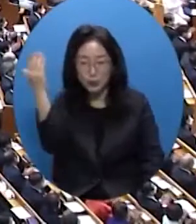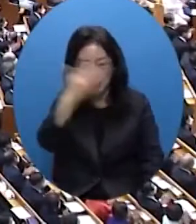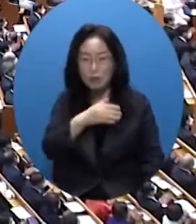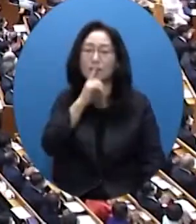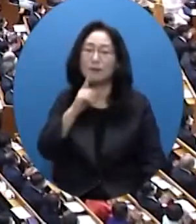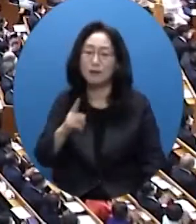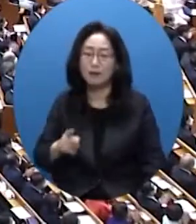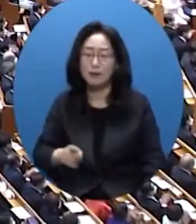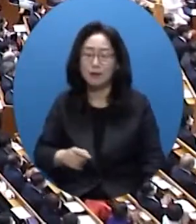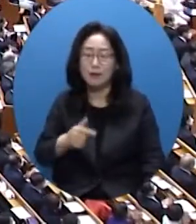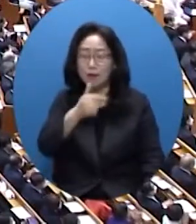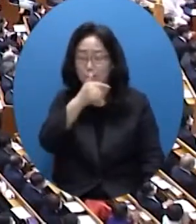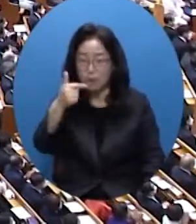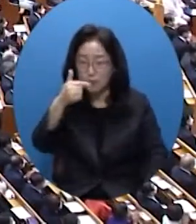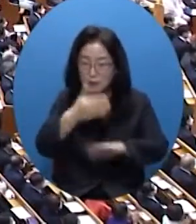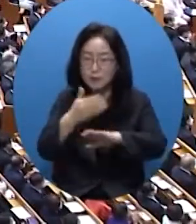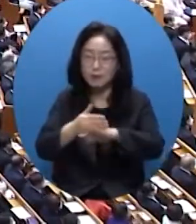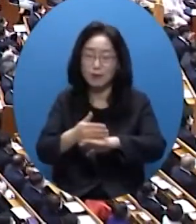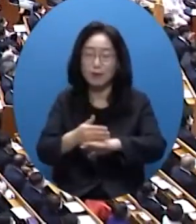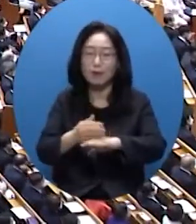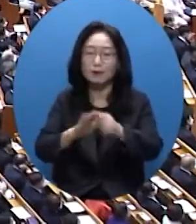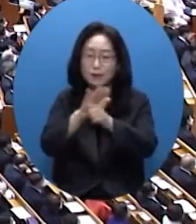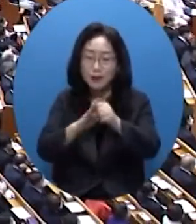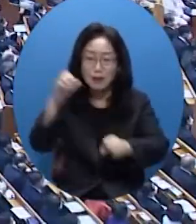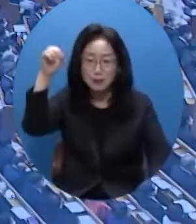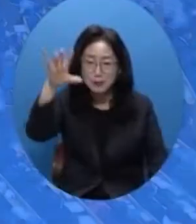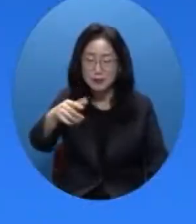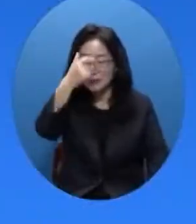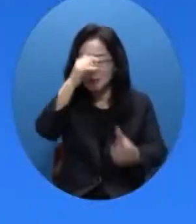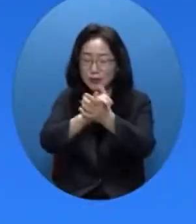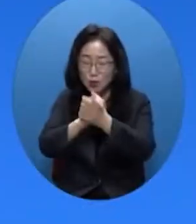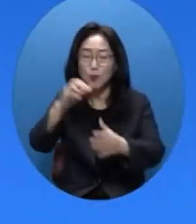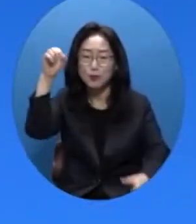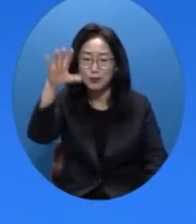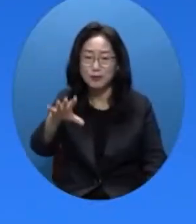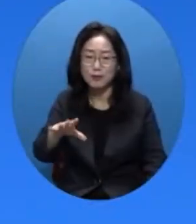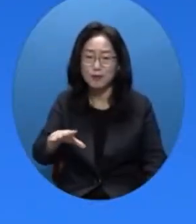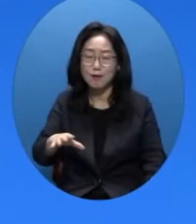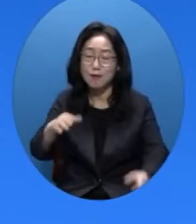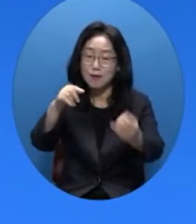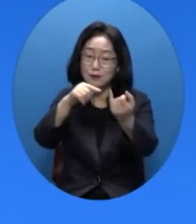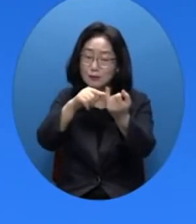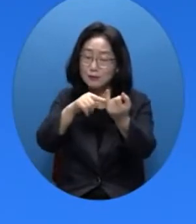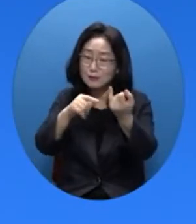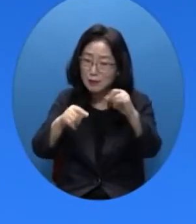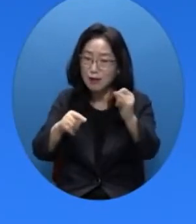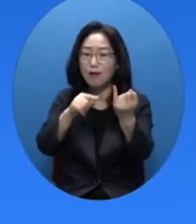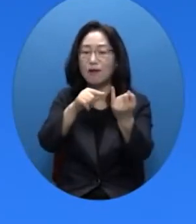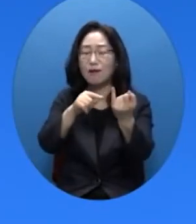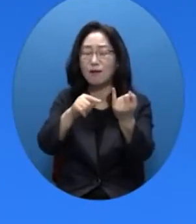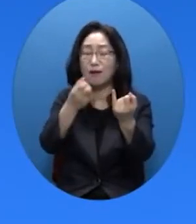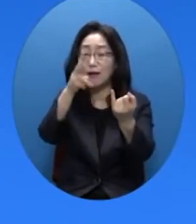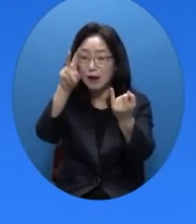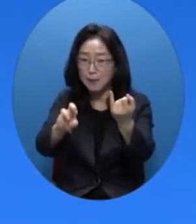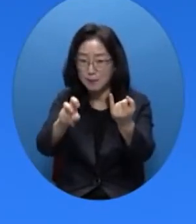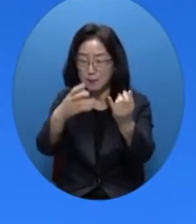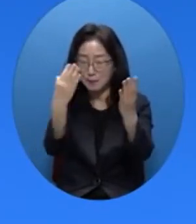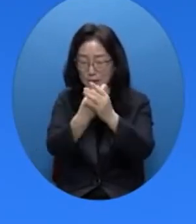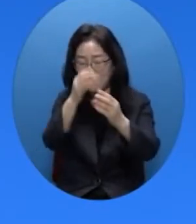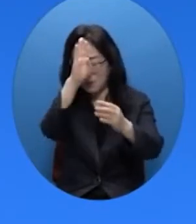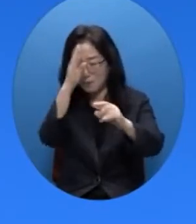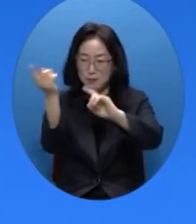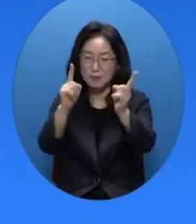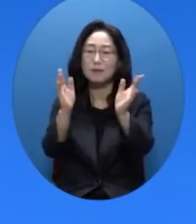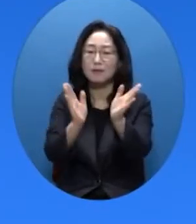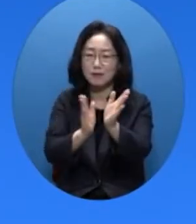사라진 것입니다 사랑의 빛이 기도의 빛이 이 어린 딸의 소아 암을 완전히 굳힌